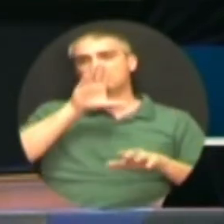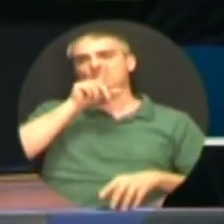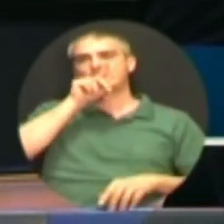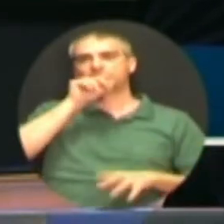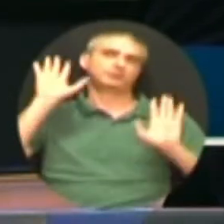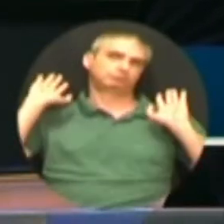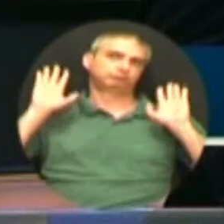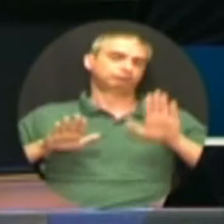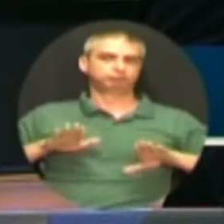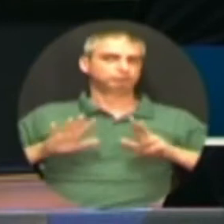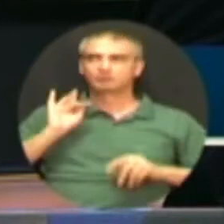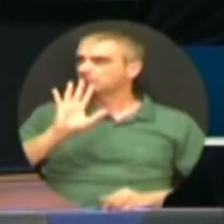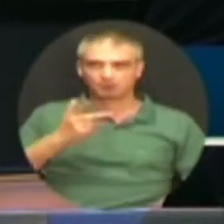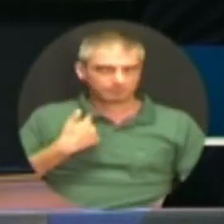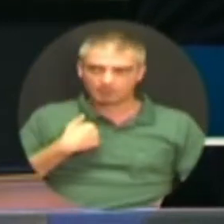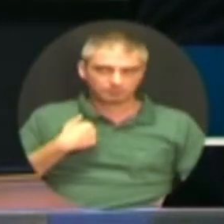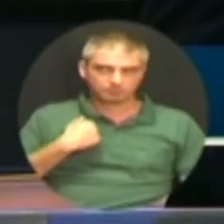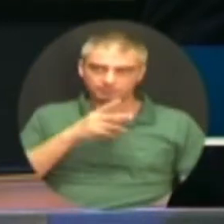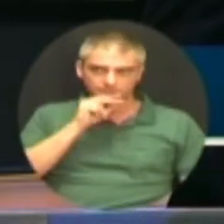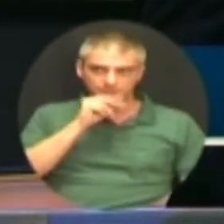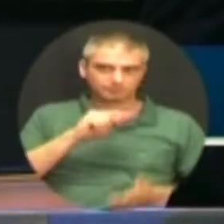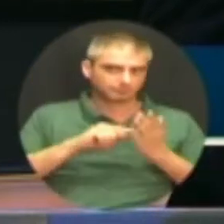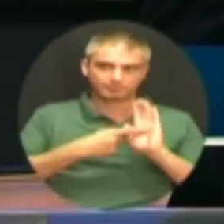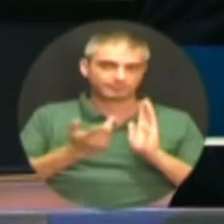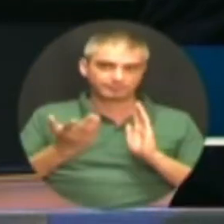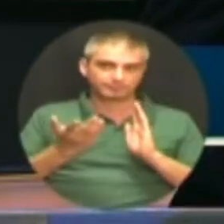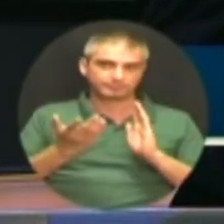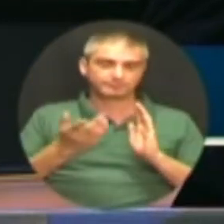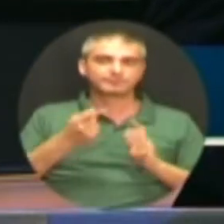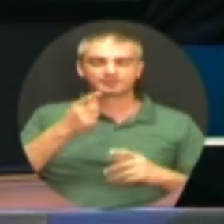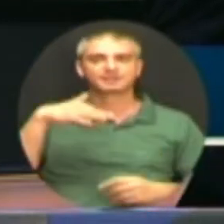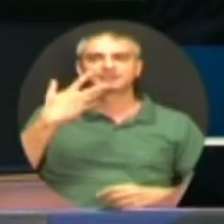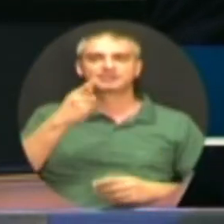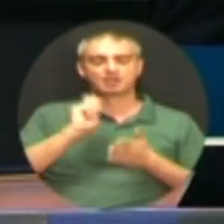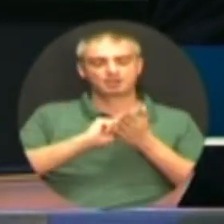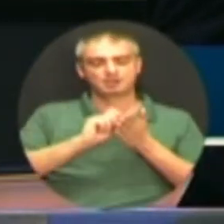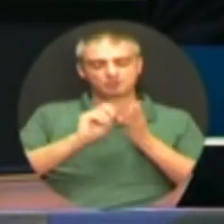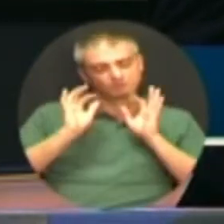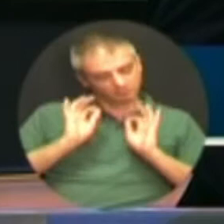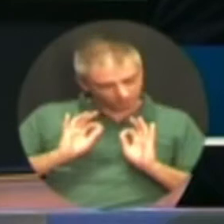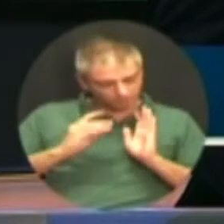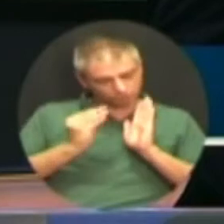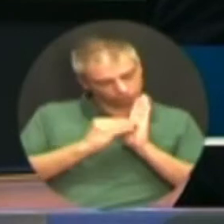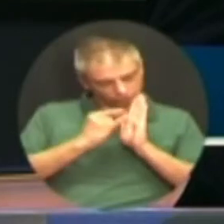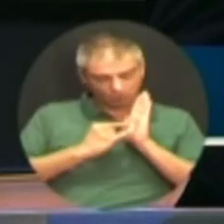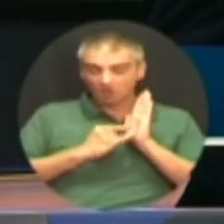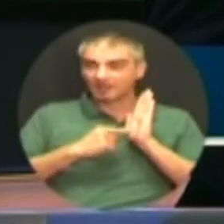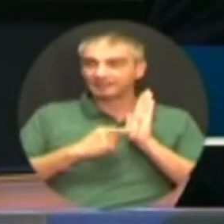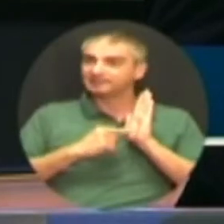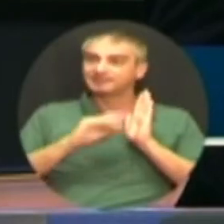ברווז. כנגד מה אני מכוון? זה יהיה כתוב ממש כך בחוק,